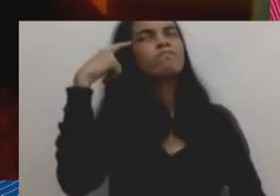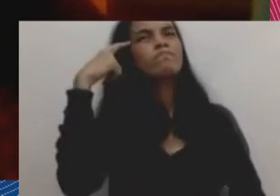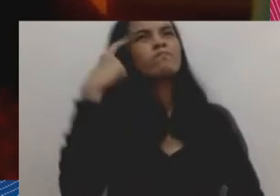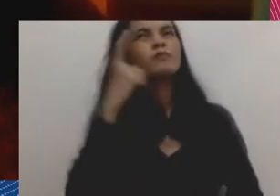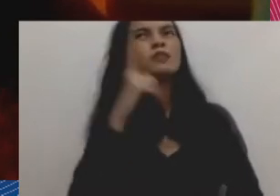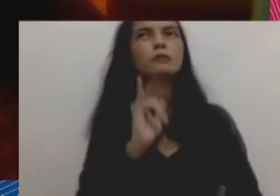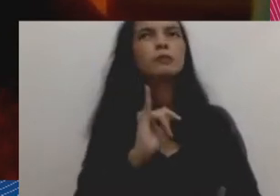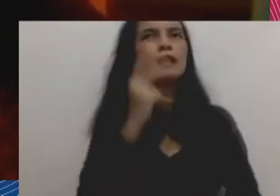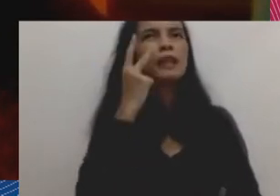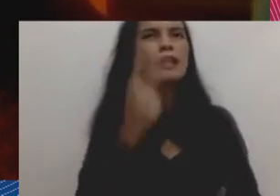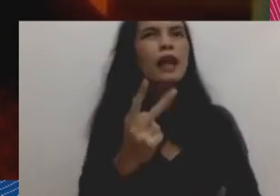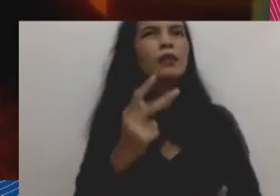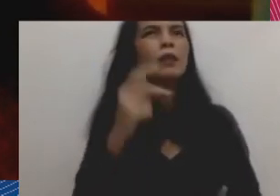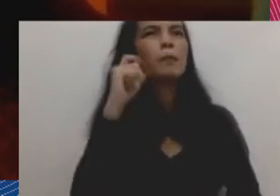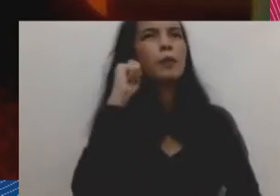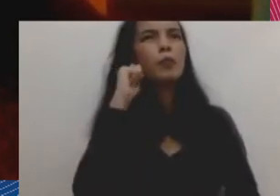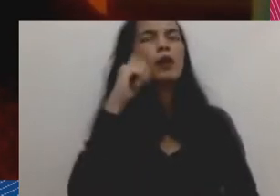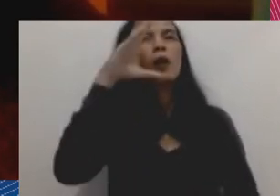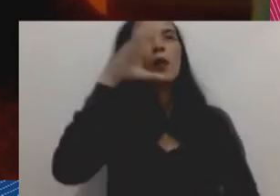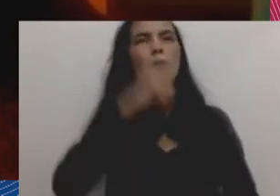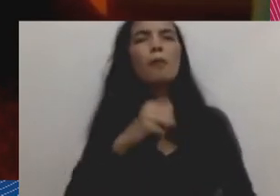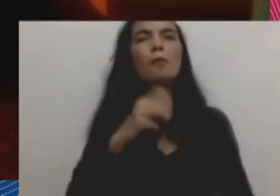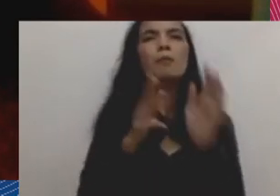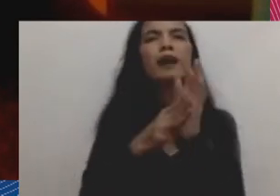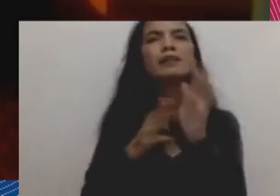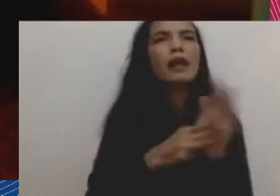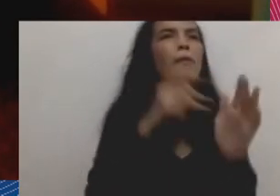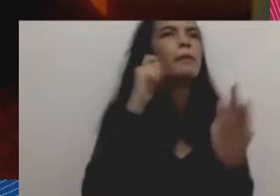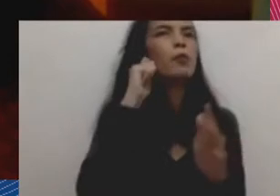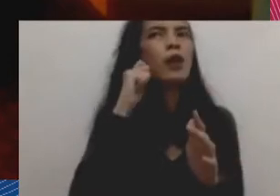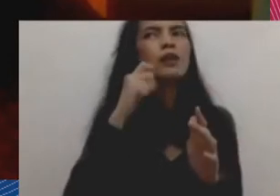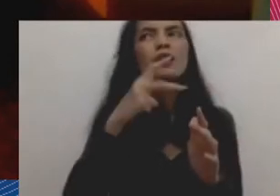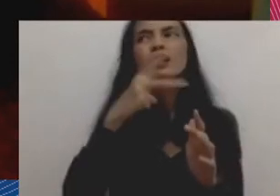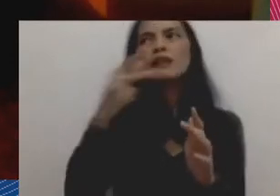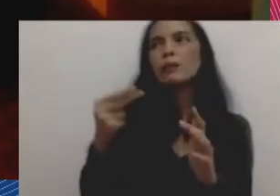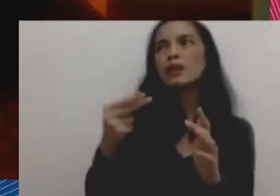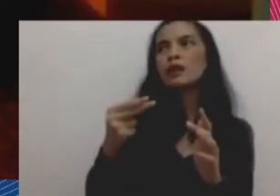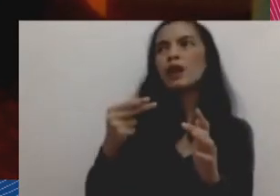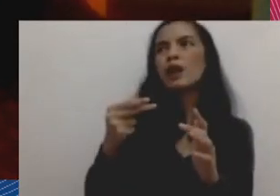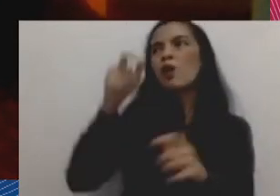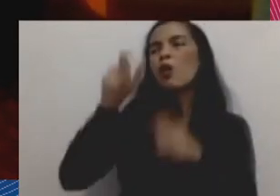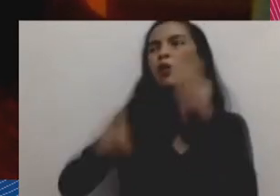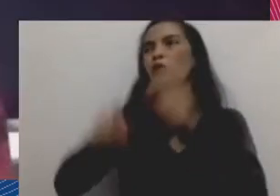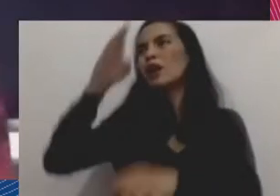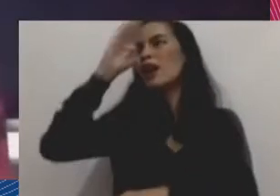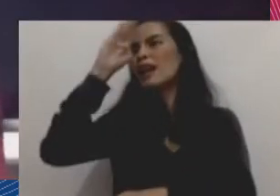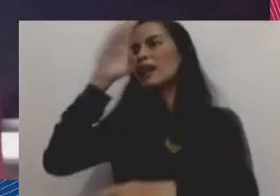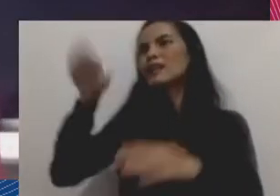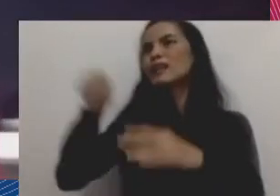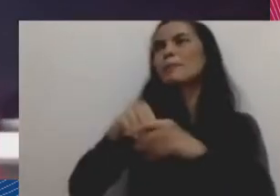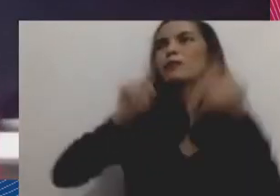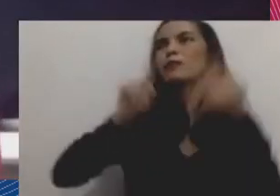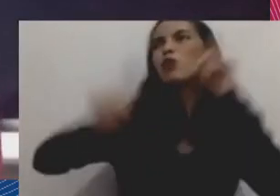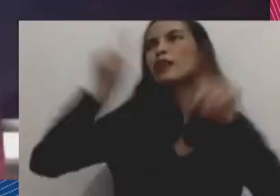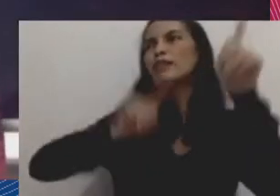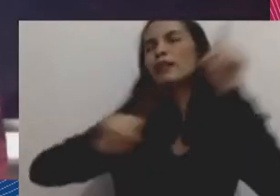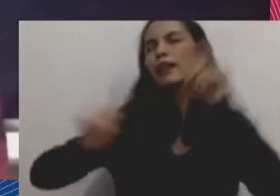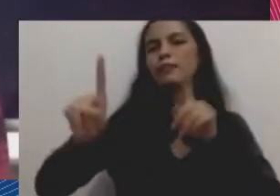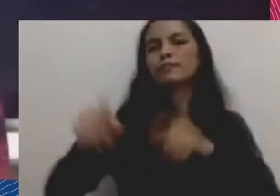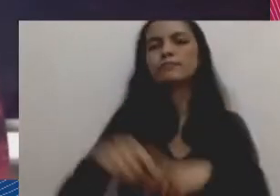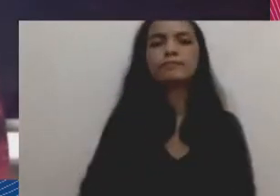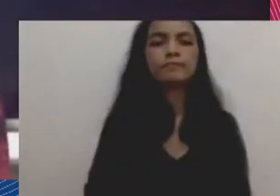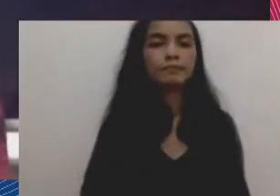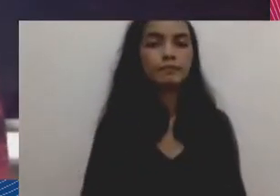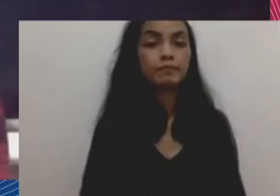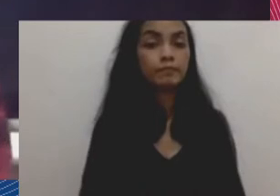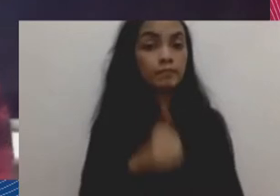menemukan perempuan yang lebih paham persoalan perempuan gitu daripada anggota laki-laki gitu. Terima kasih. Okay, Shane, what do you think about that